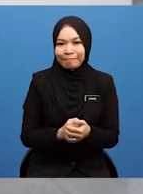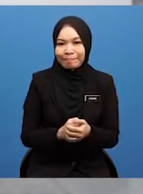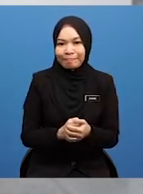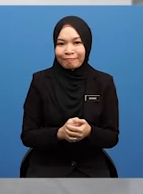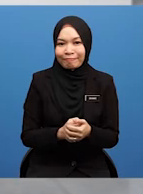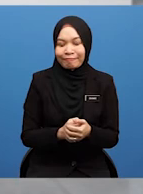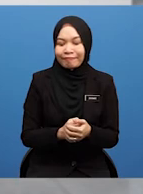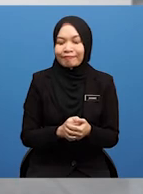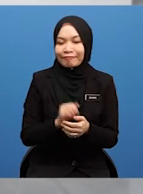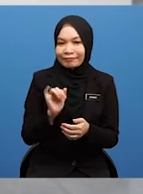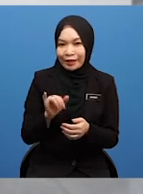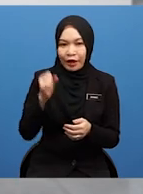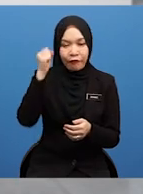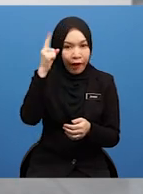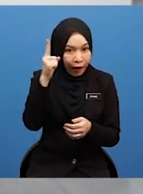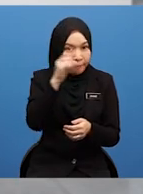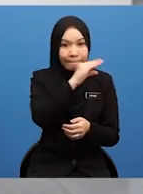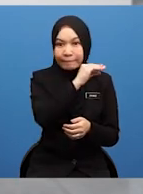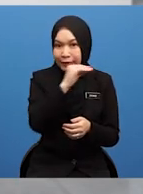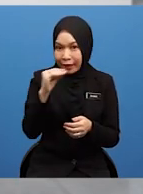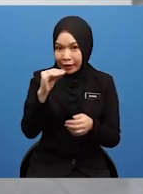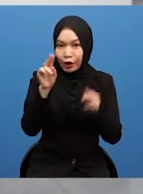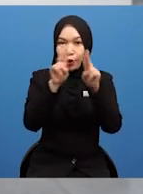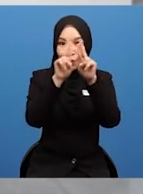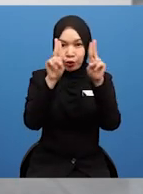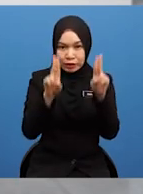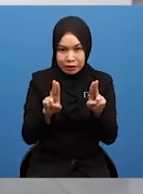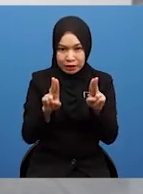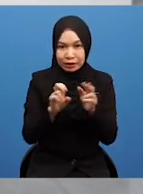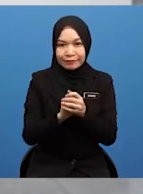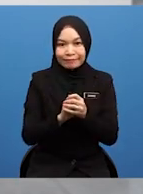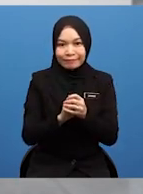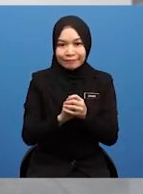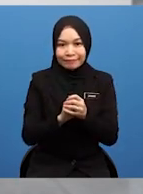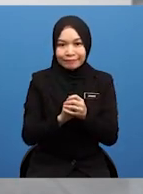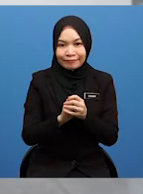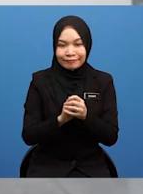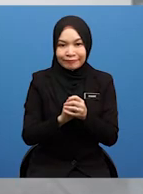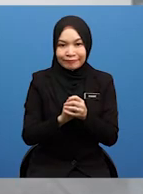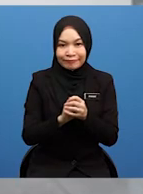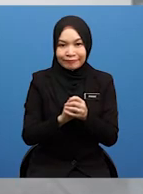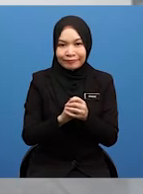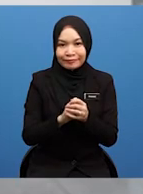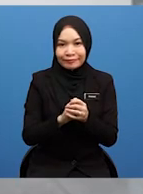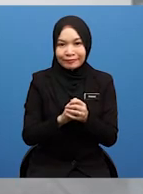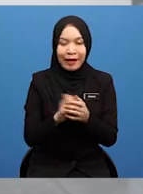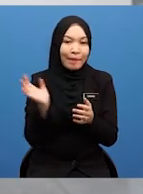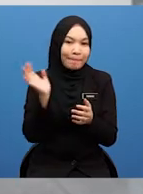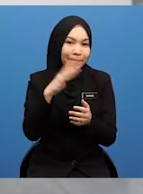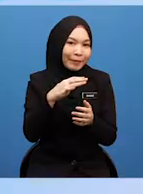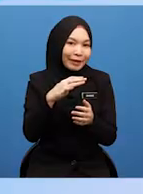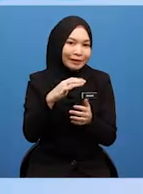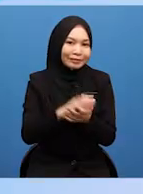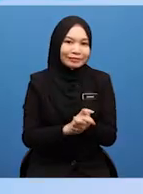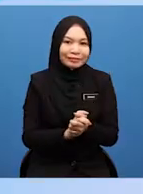Mekar itu harus kita titik beratkan pada flash Wow kita melihat bagaimana aplikasi tidak kukan m olivetti